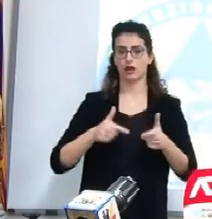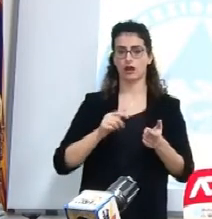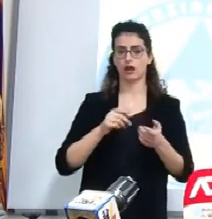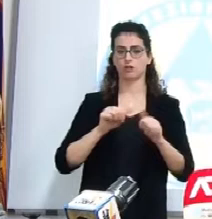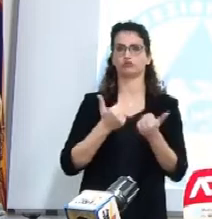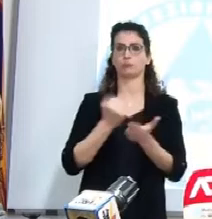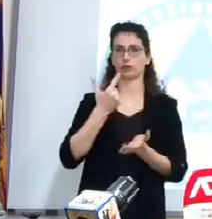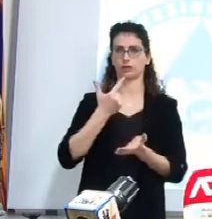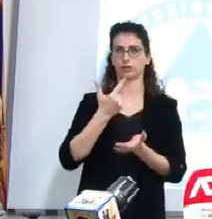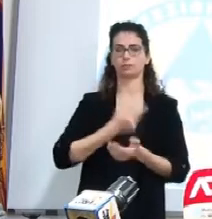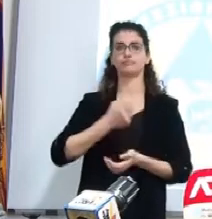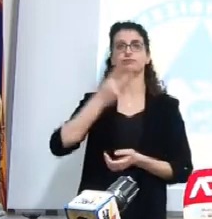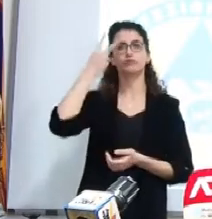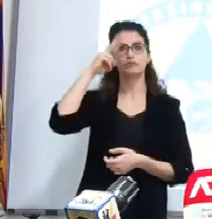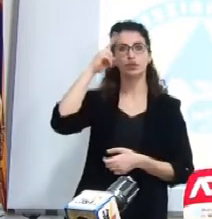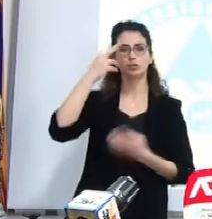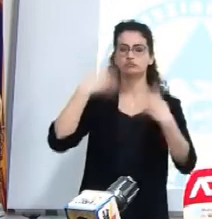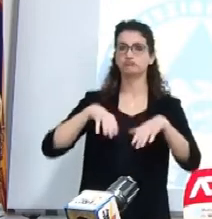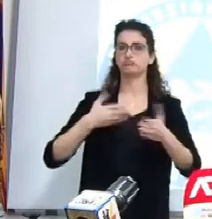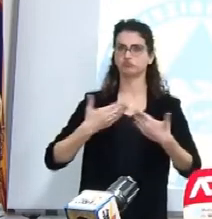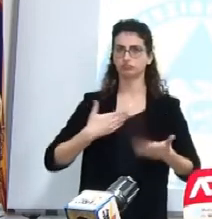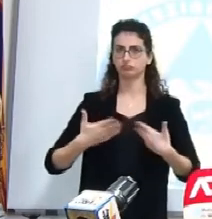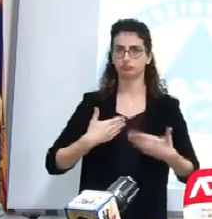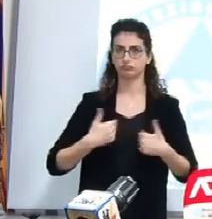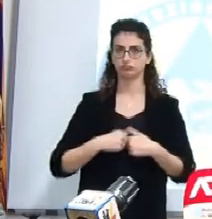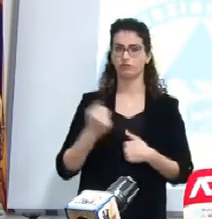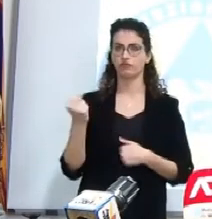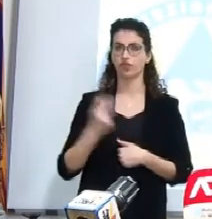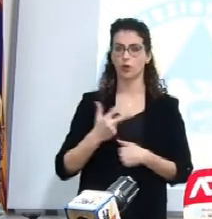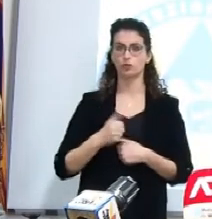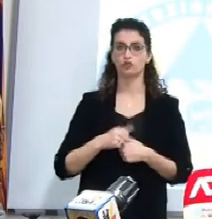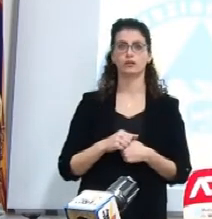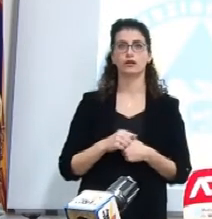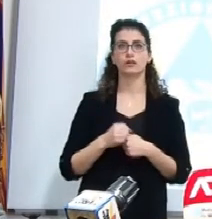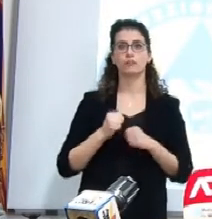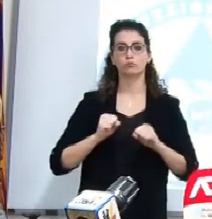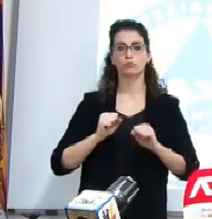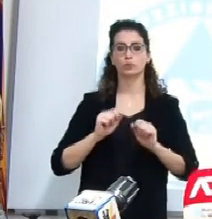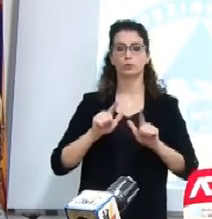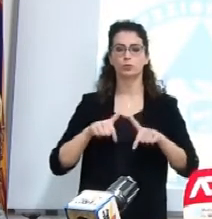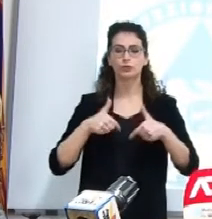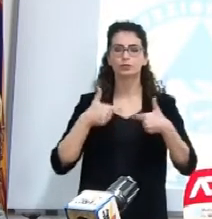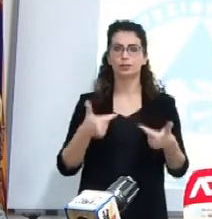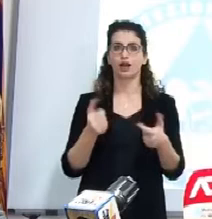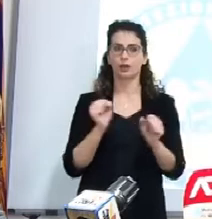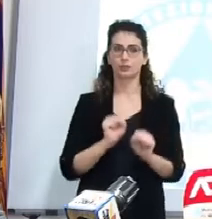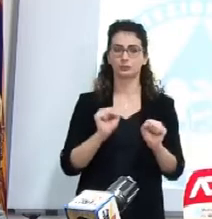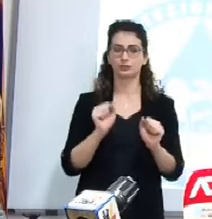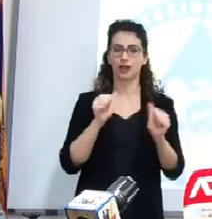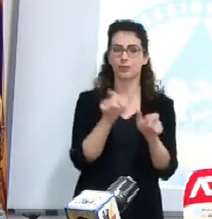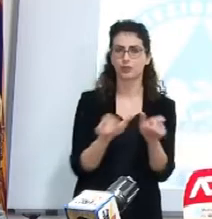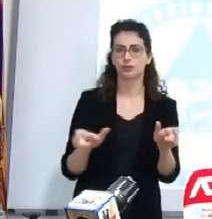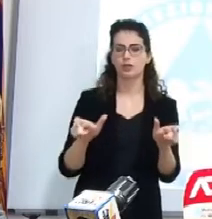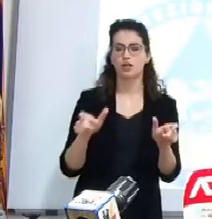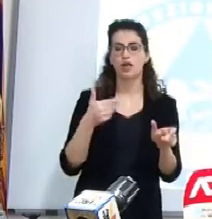verona ci siamo organizzati molto rapidamente per poter dare questa opportunità ai cittadini devo dire stato un incredibile